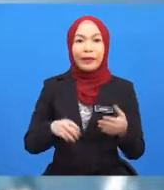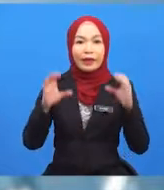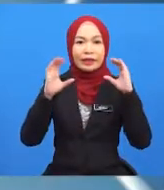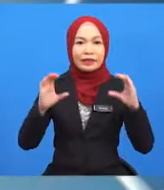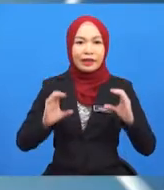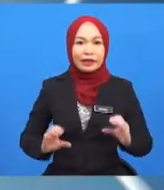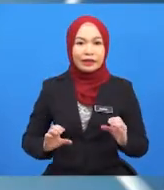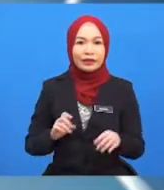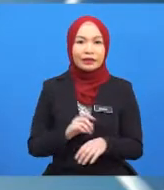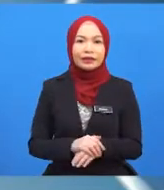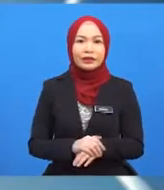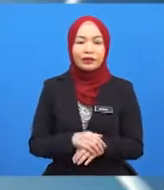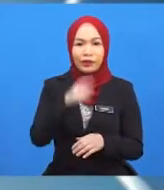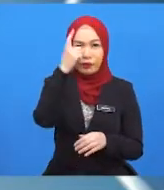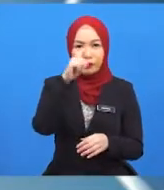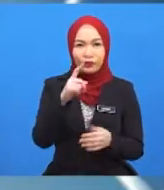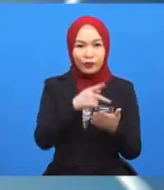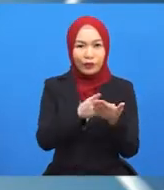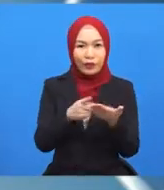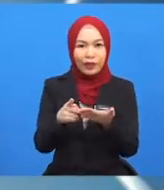penetralan? Ya, betul.